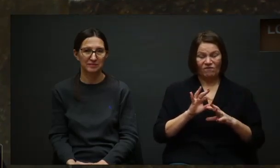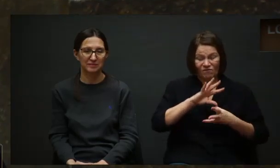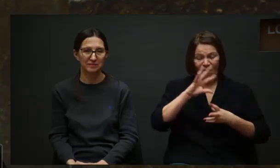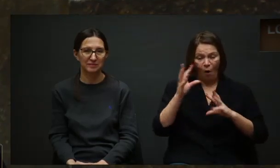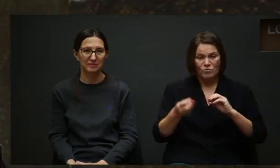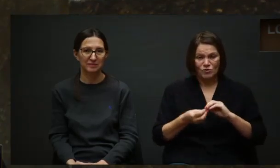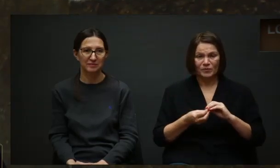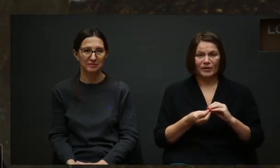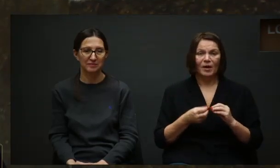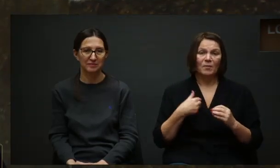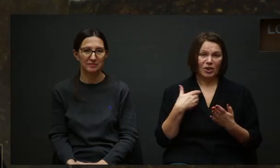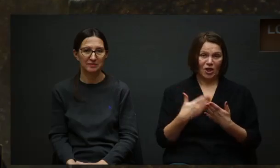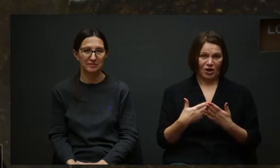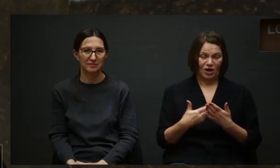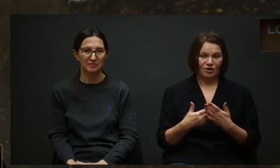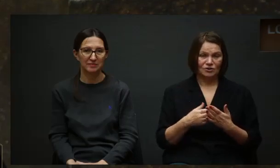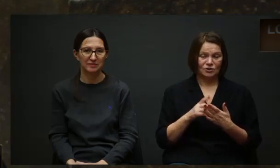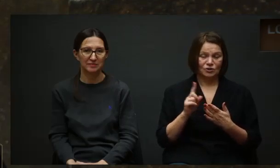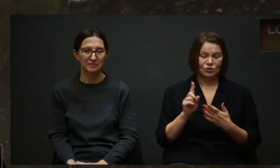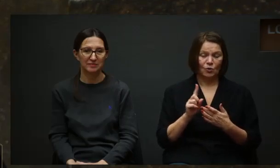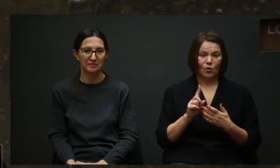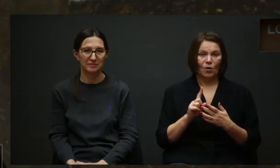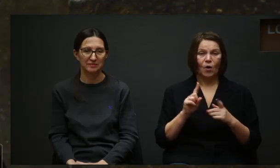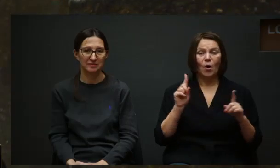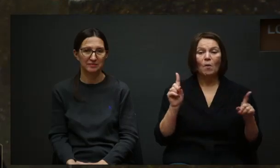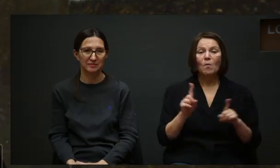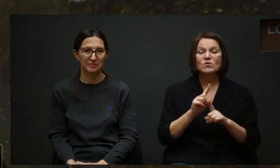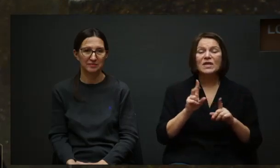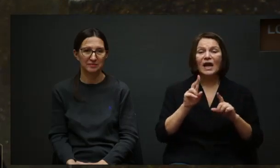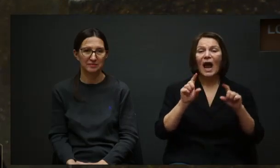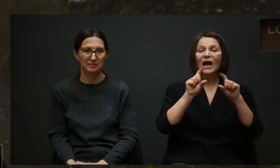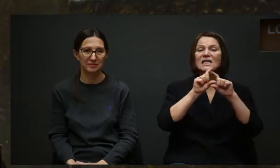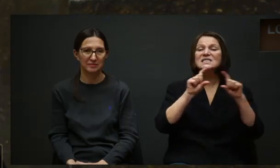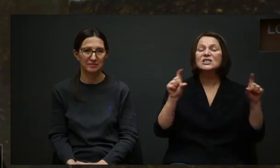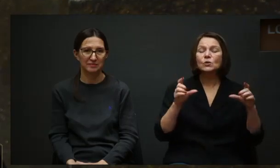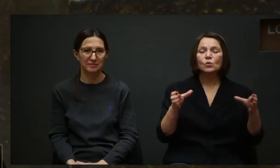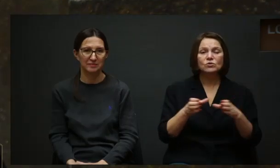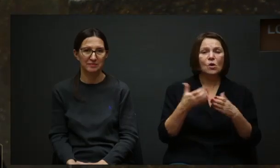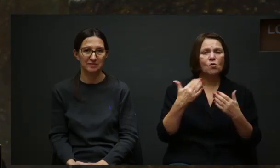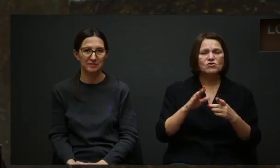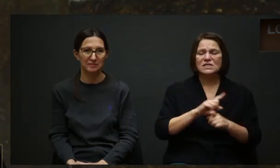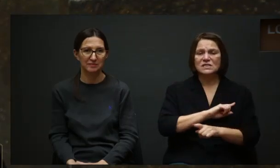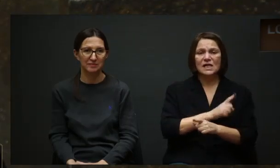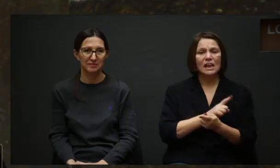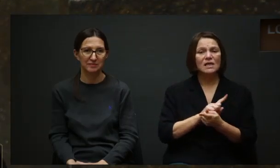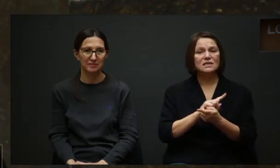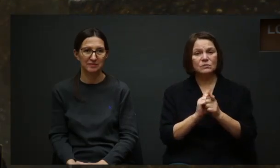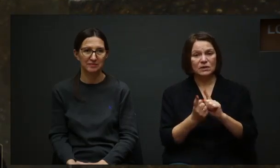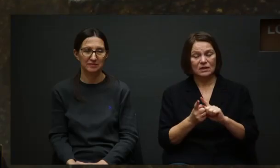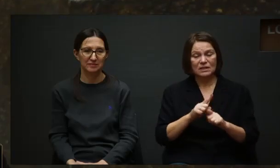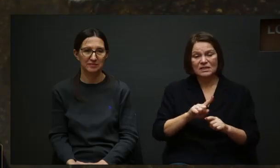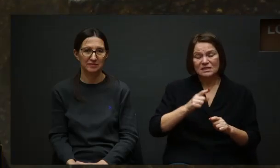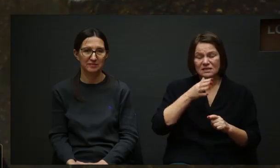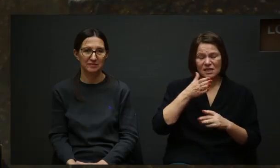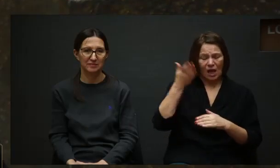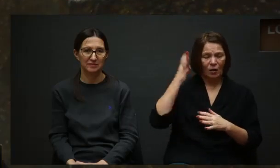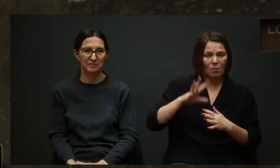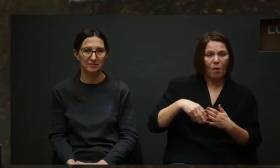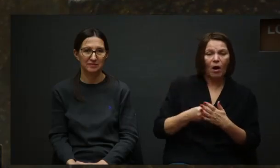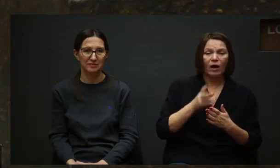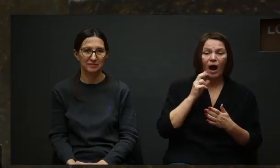мне кажется, что ну, как-то музей как институция сильно изменился с тех пор, когда вот я приходил